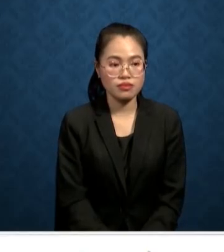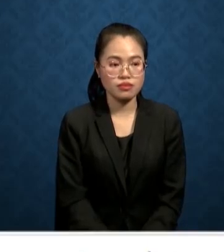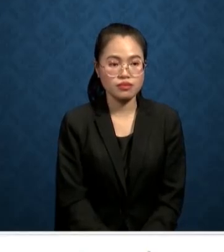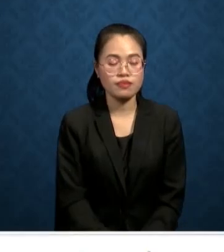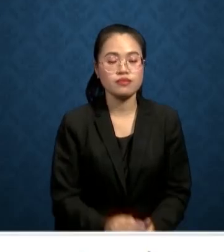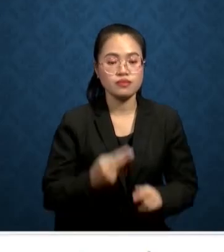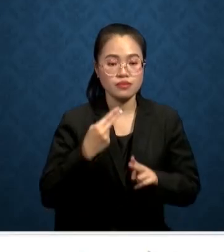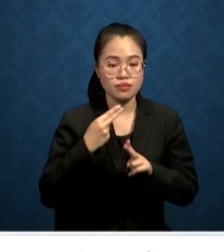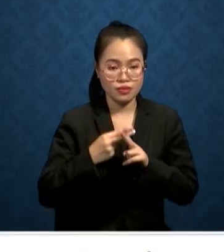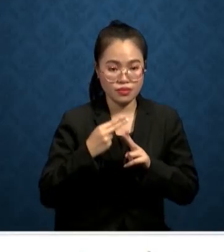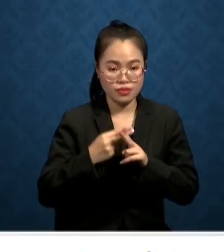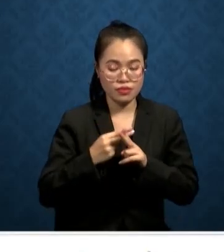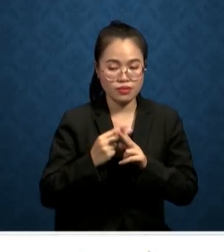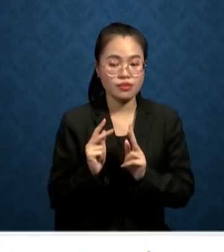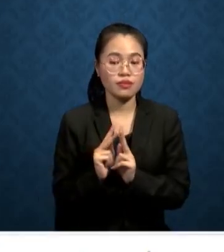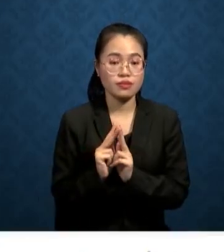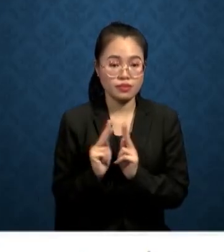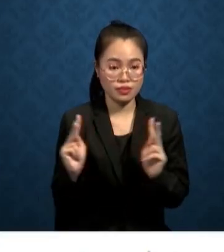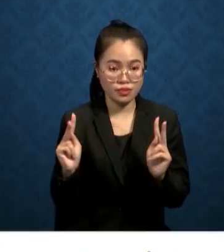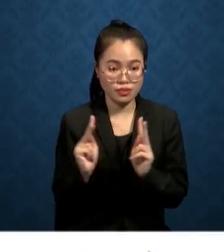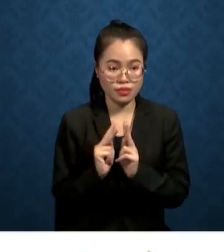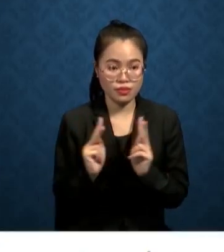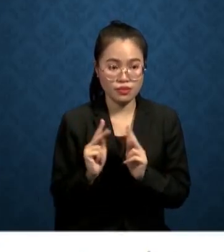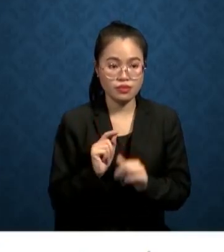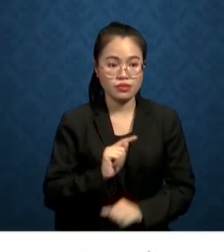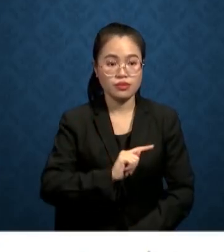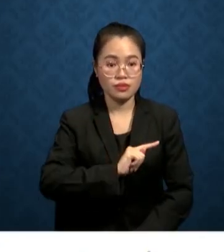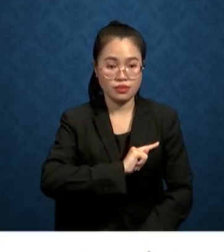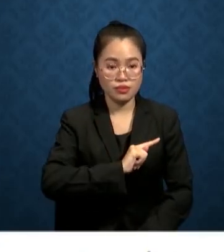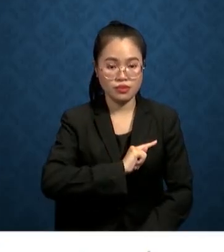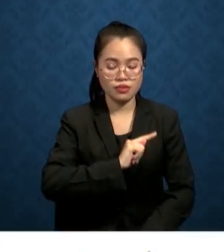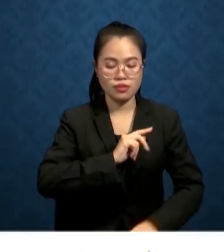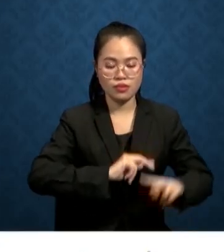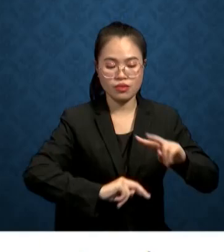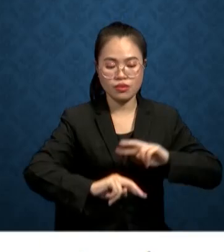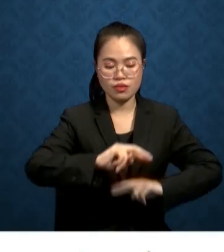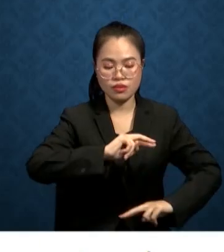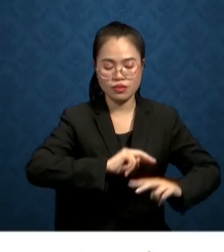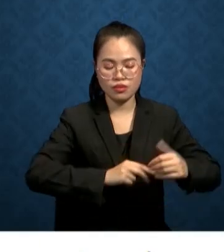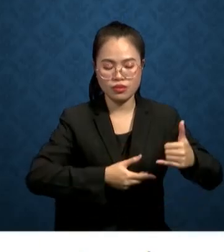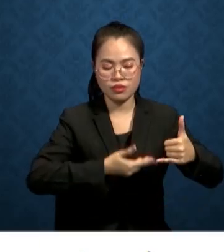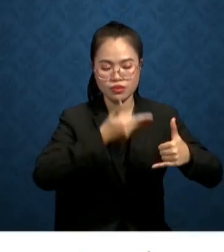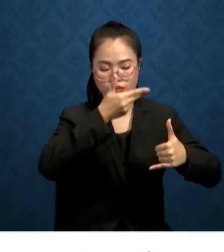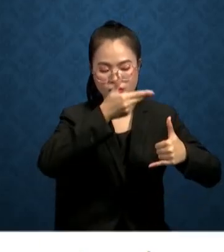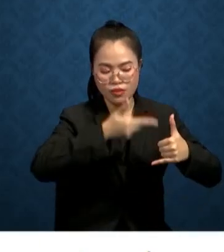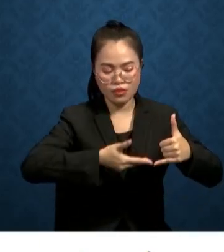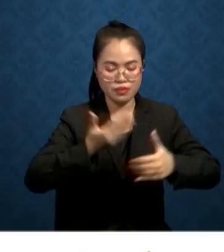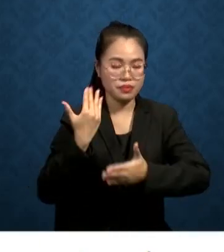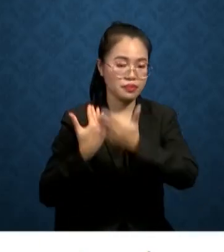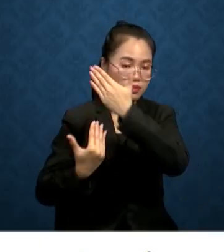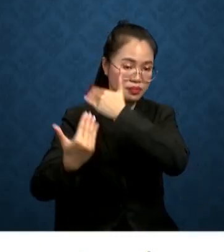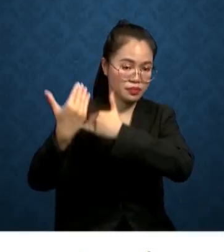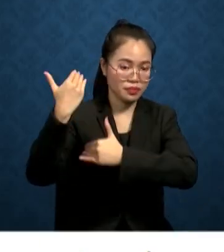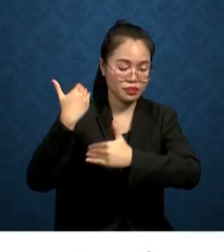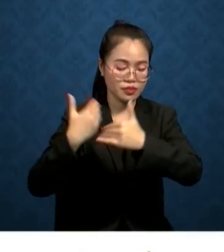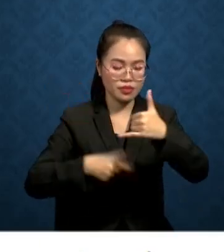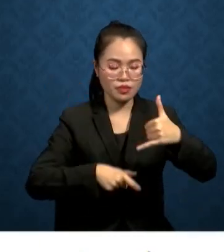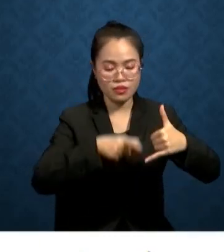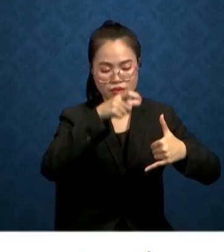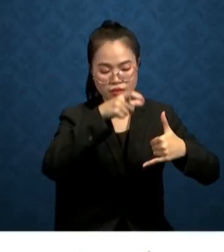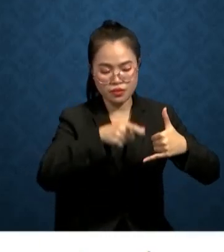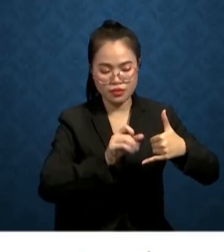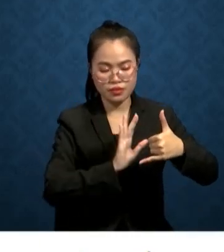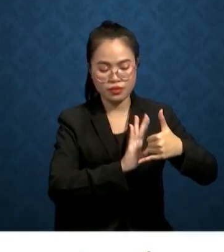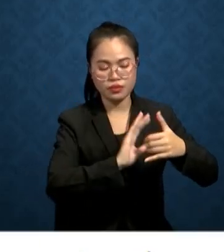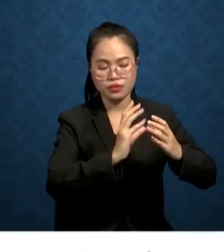รายชื่อกรรมาธิการสามัญเพื่อทำหน้าที่ตรวจสอบประวัติความประพฤติและพฤติกรรมทางจริยธรรมของ